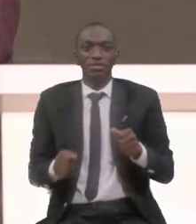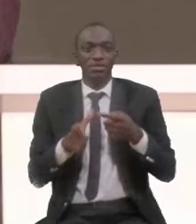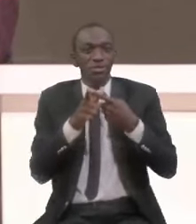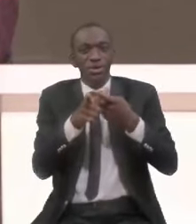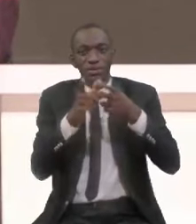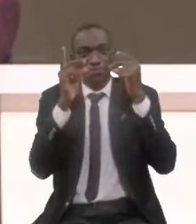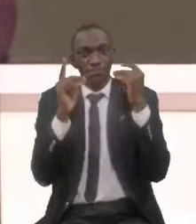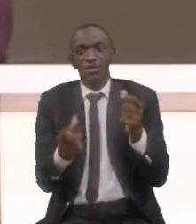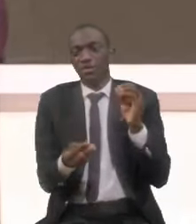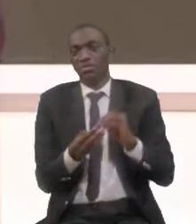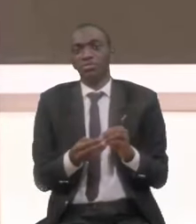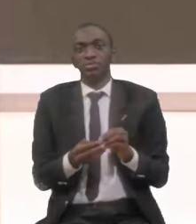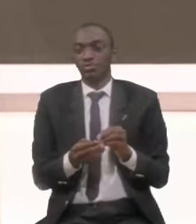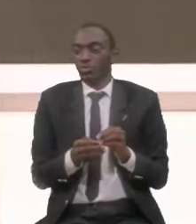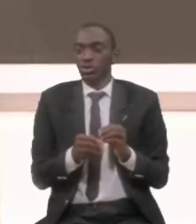Tu as 18 ans.